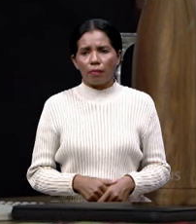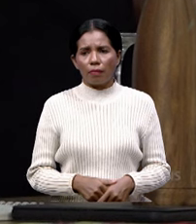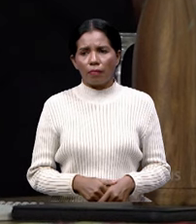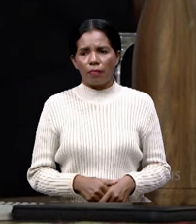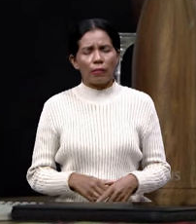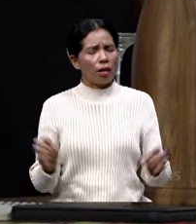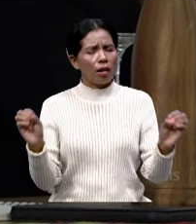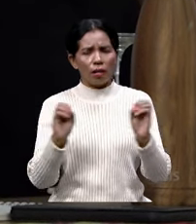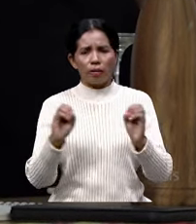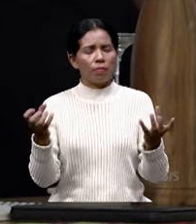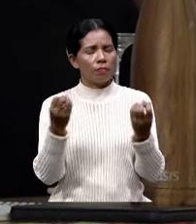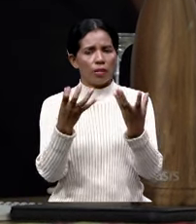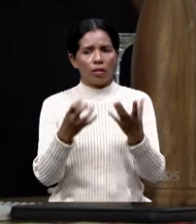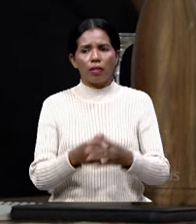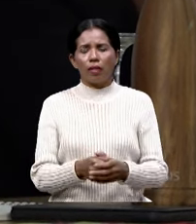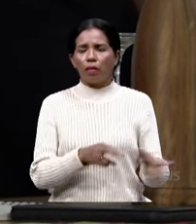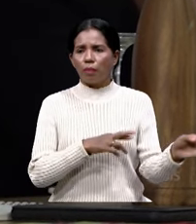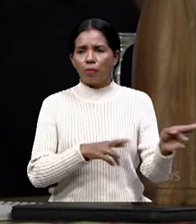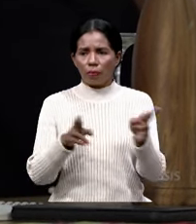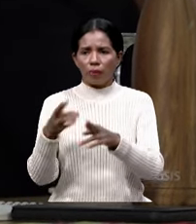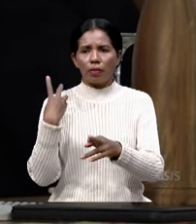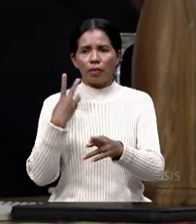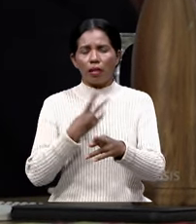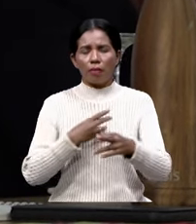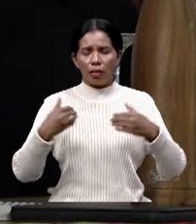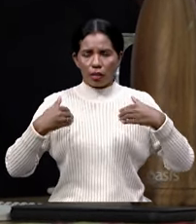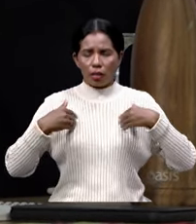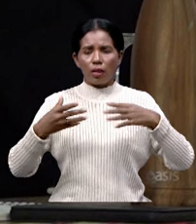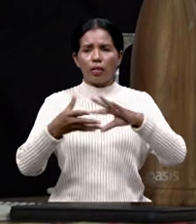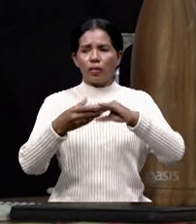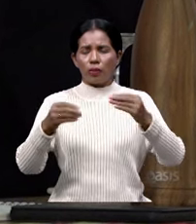Tambara kita. Terus tambah kami leader story.